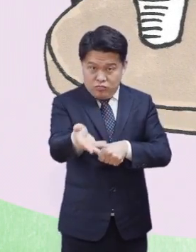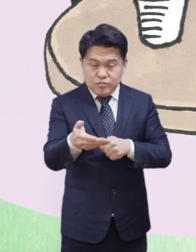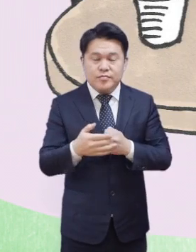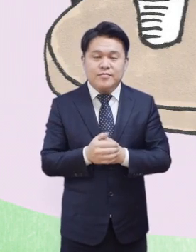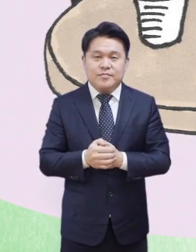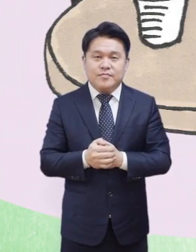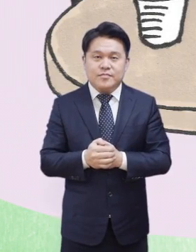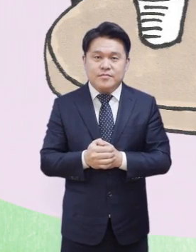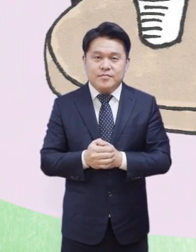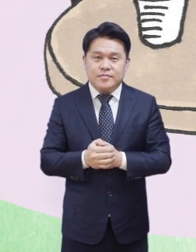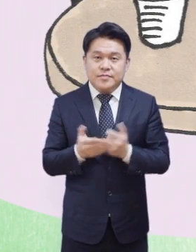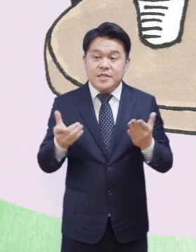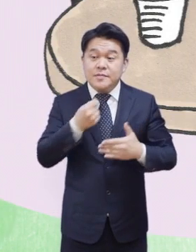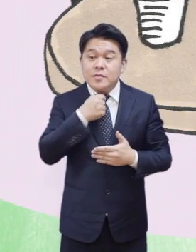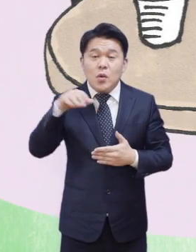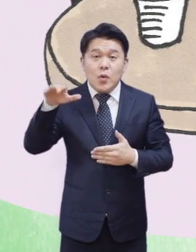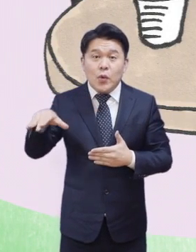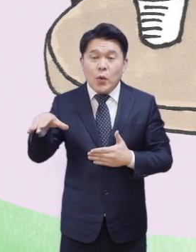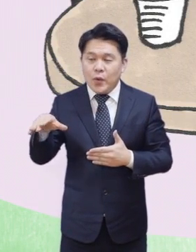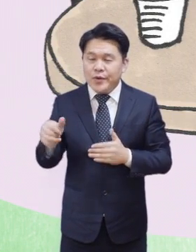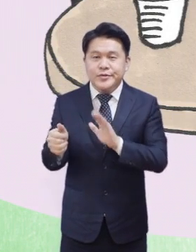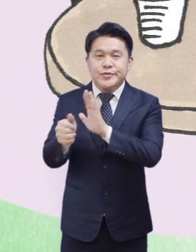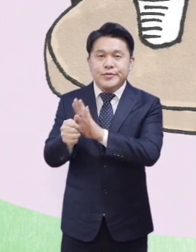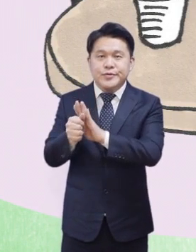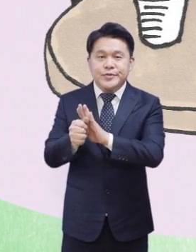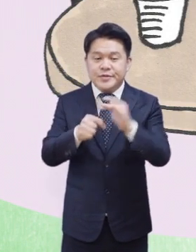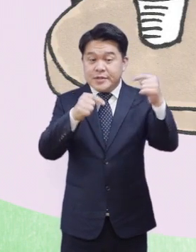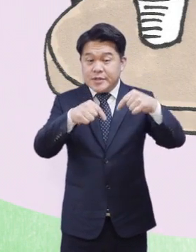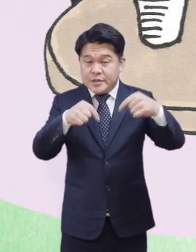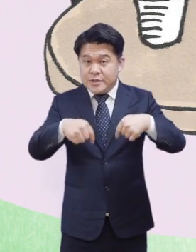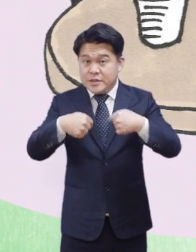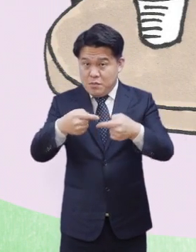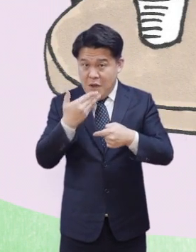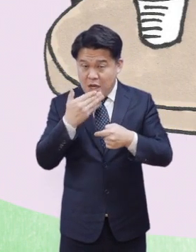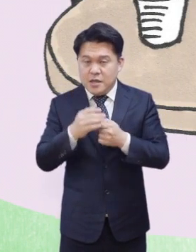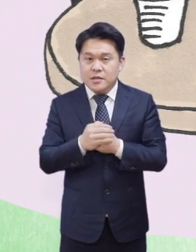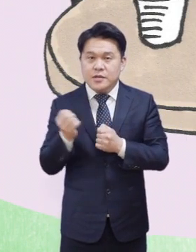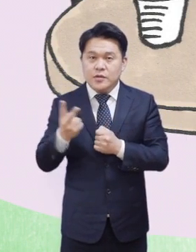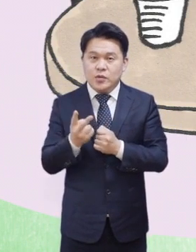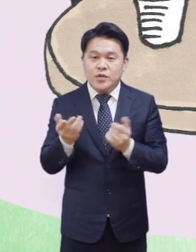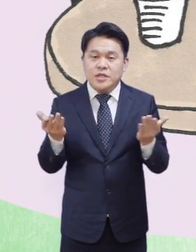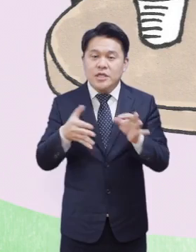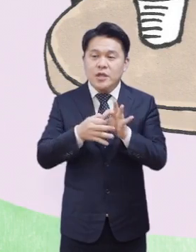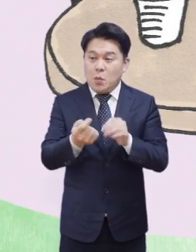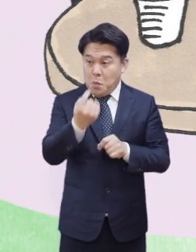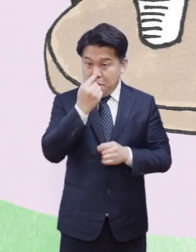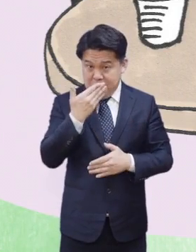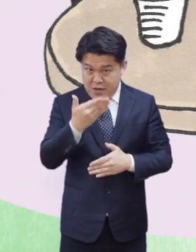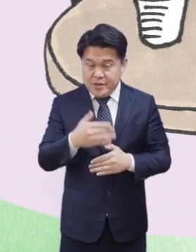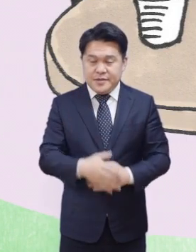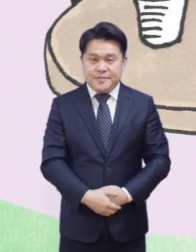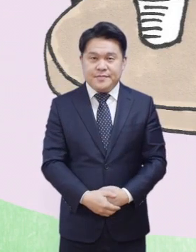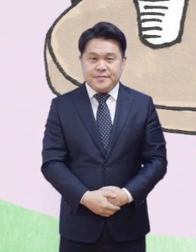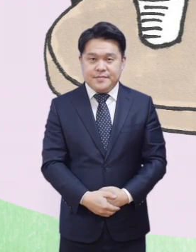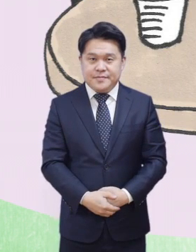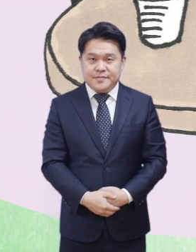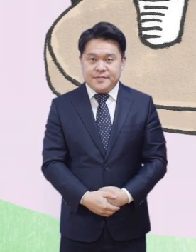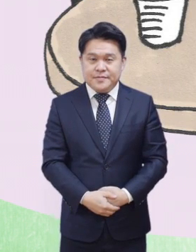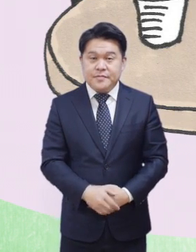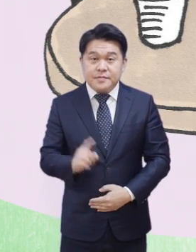시간도 드립니다. 일하고 싶은 곳에 취업을 도와줄 상담을 받을 수 있고 직업 교육도 받을 수